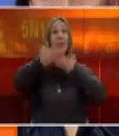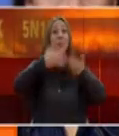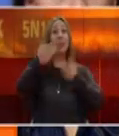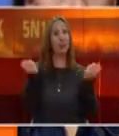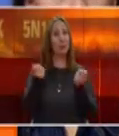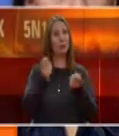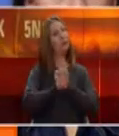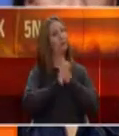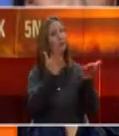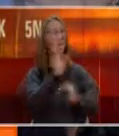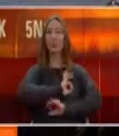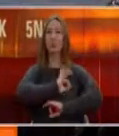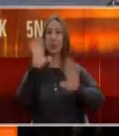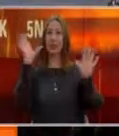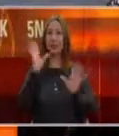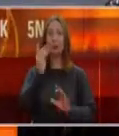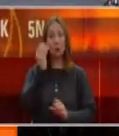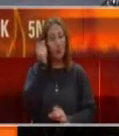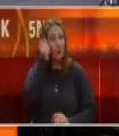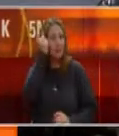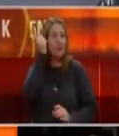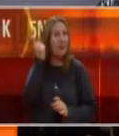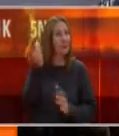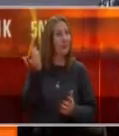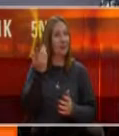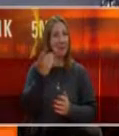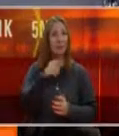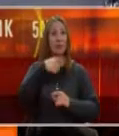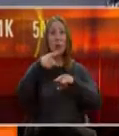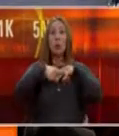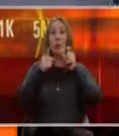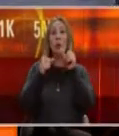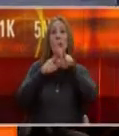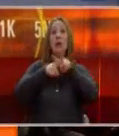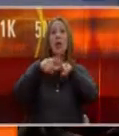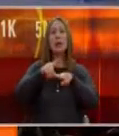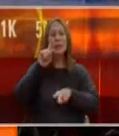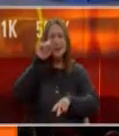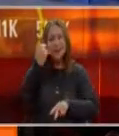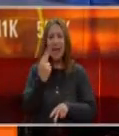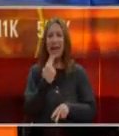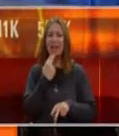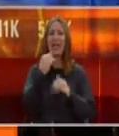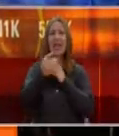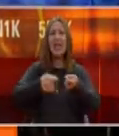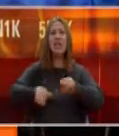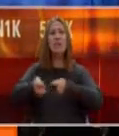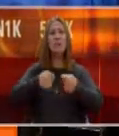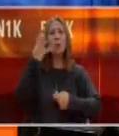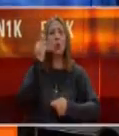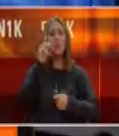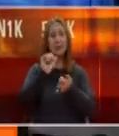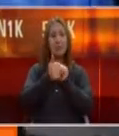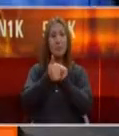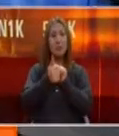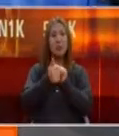Müthiş. Kutlarım sizi. Çok ilham verici bir projeydi. Bedriye Hülya, sevgili seyirciler, sadece kadınların işletmeci oldukları bir spor